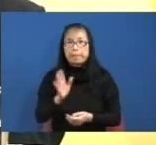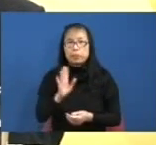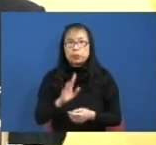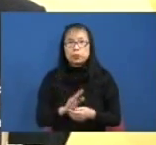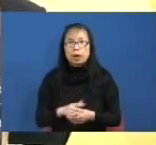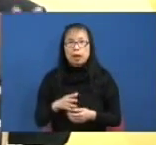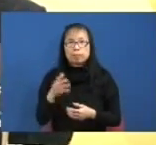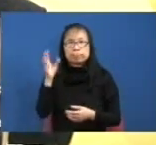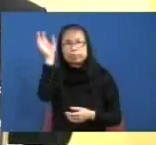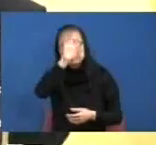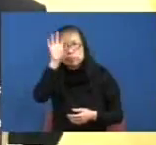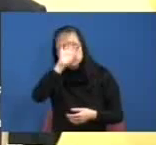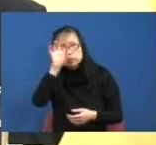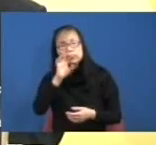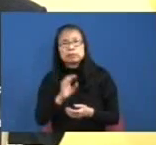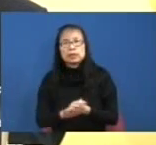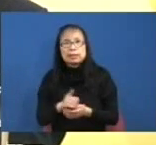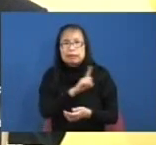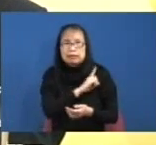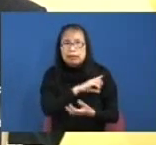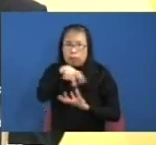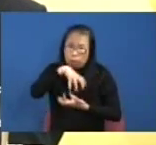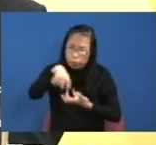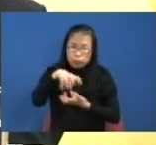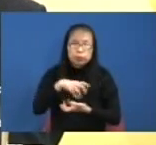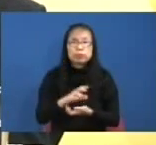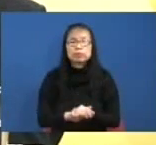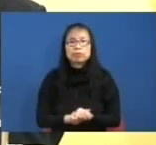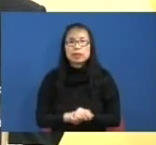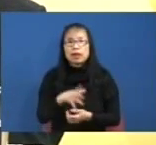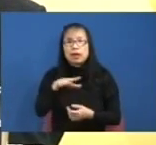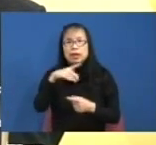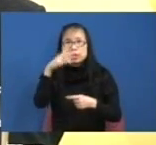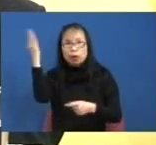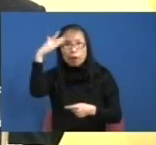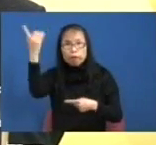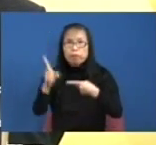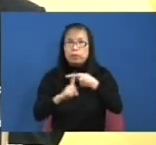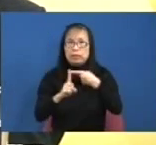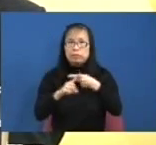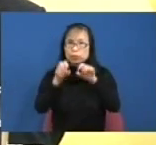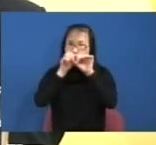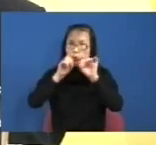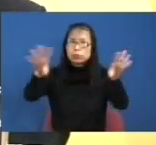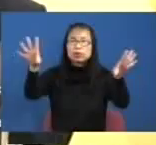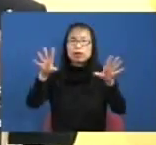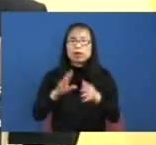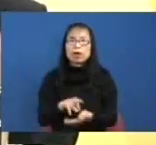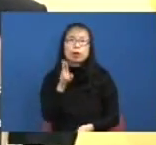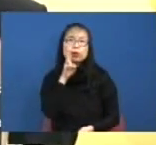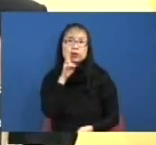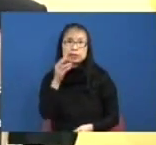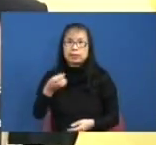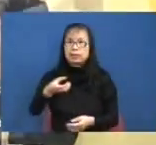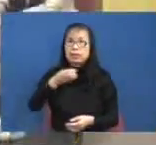的蒙查查或者自己自亂陣腳呢，這樣在個風險的傳達那裡呢，其實好像我們做食